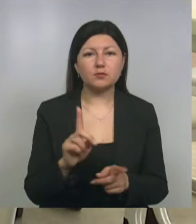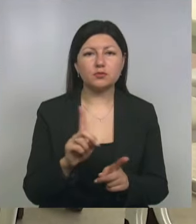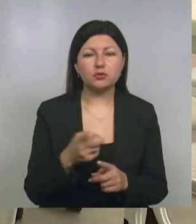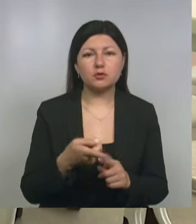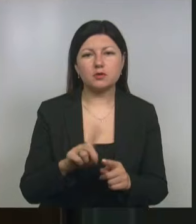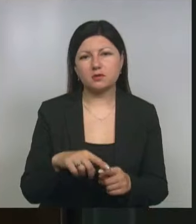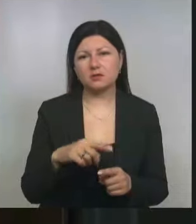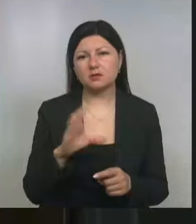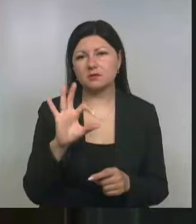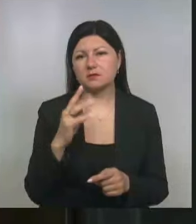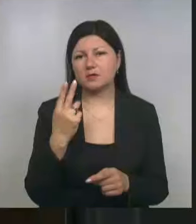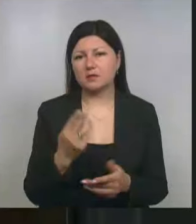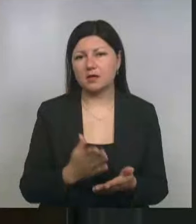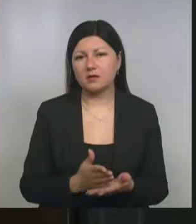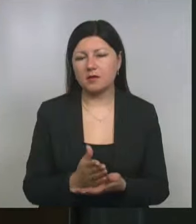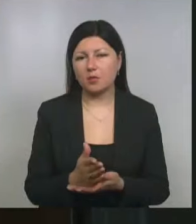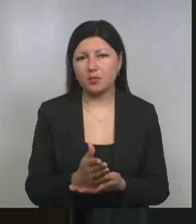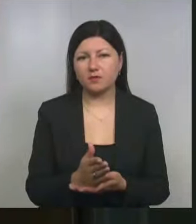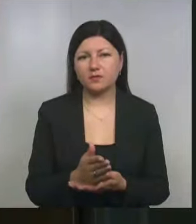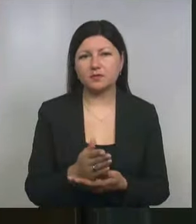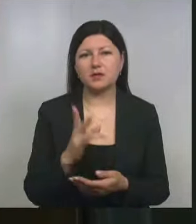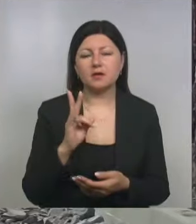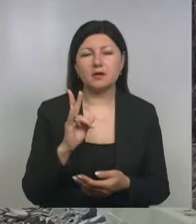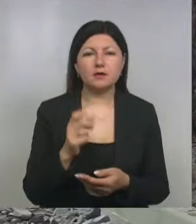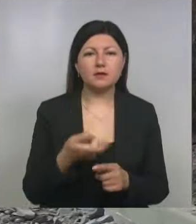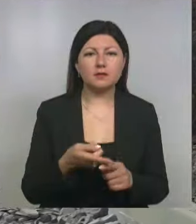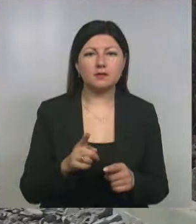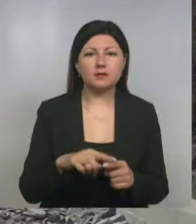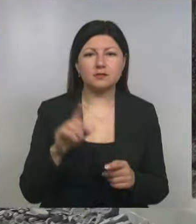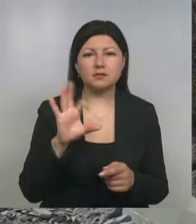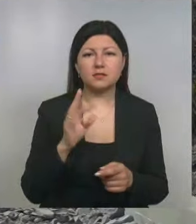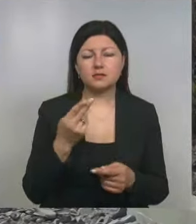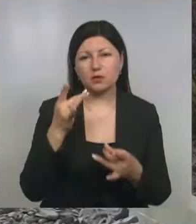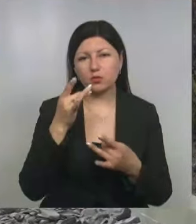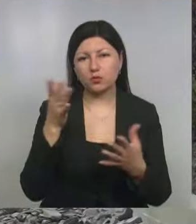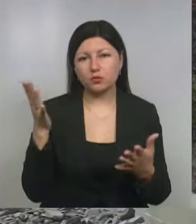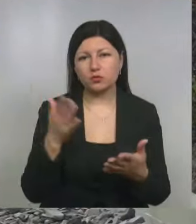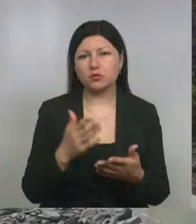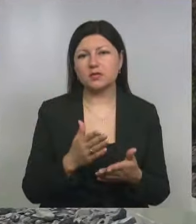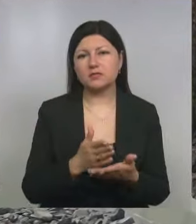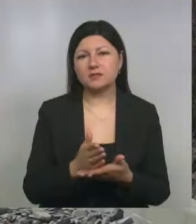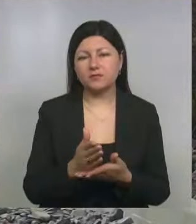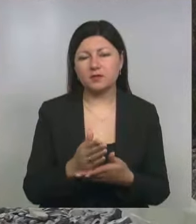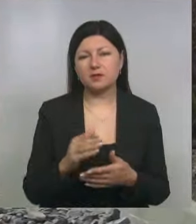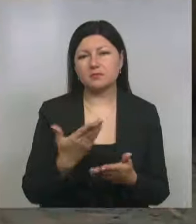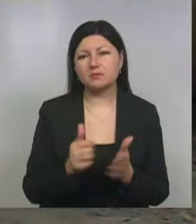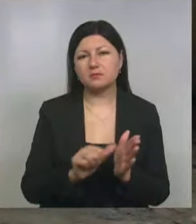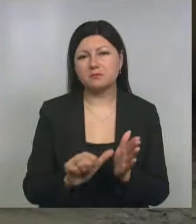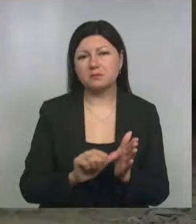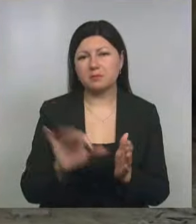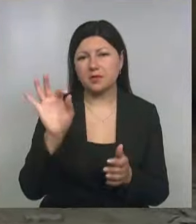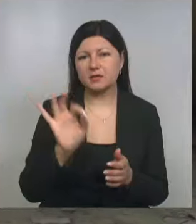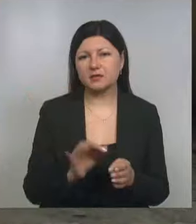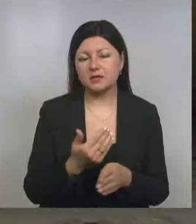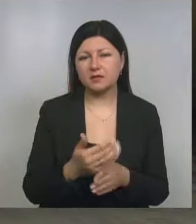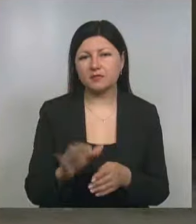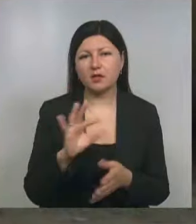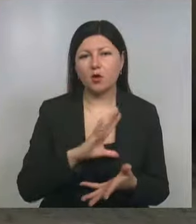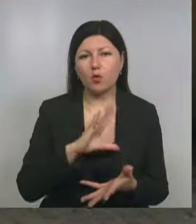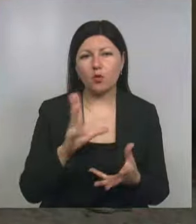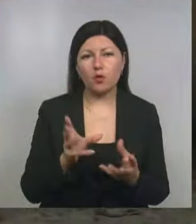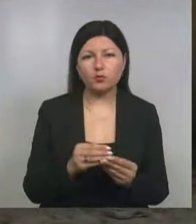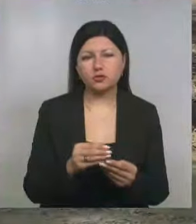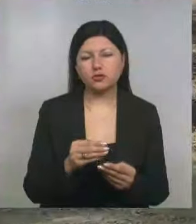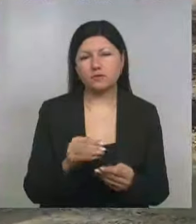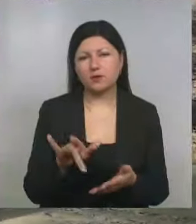годы, стала социальная направленность. На долю отрасли социально-культурной сферы пришлось около 60% от общего объема